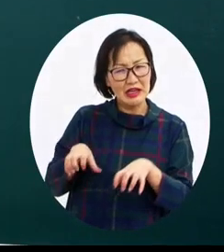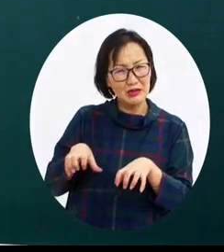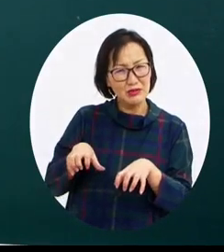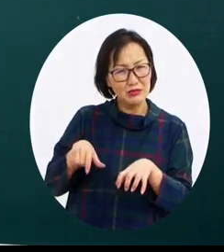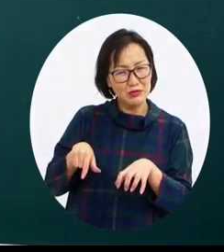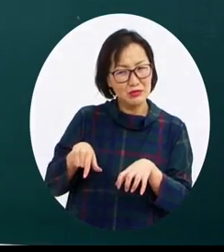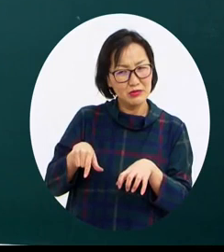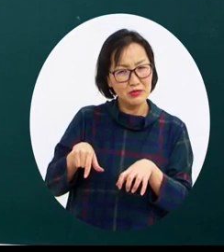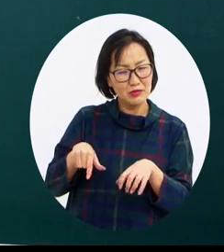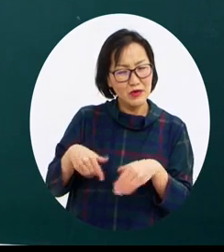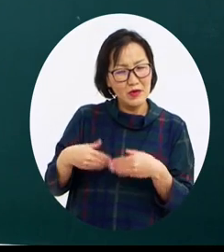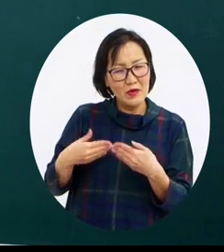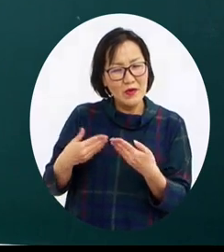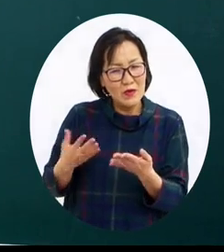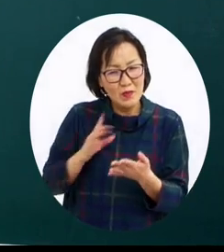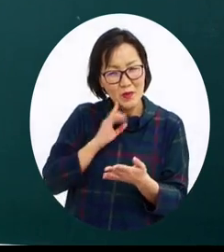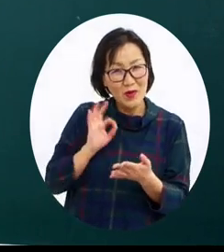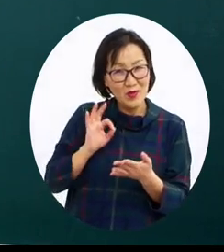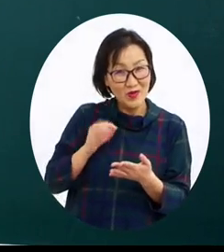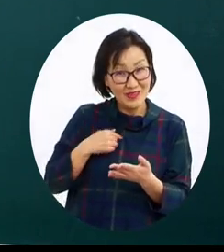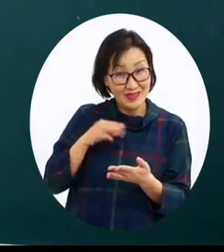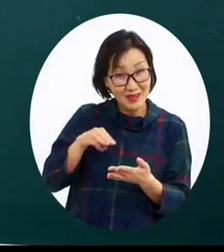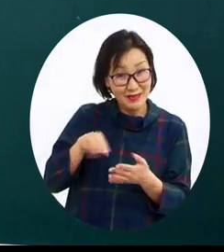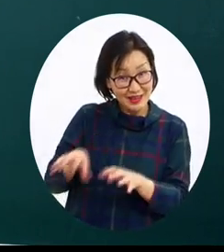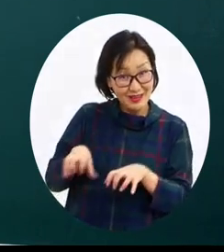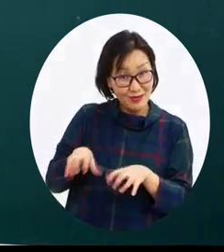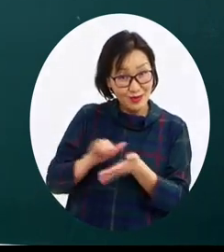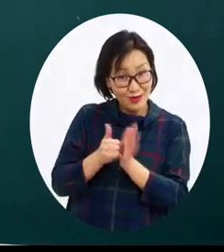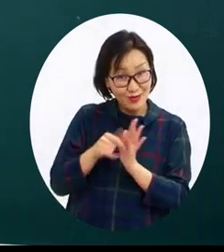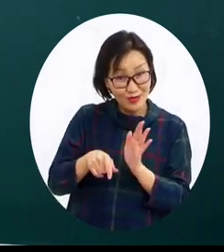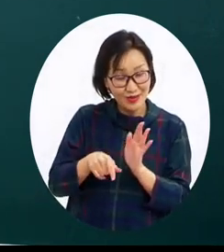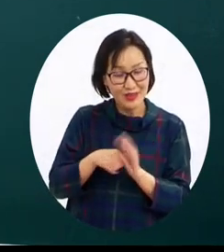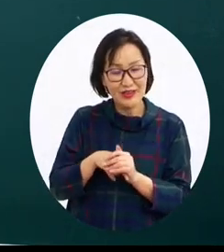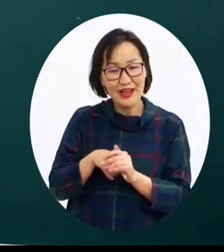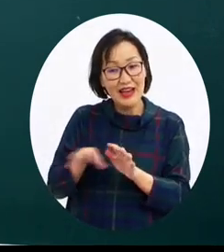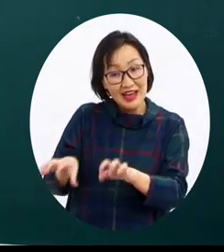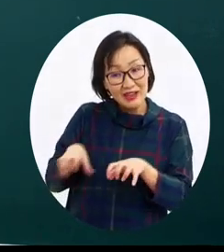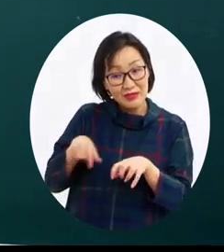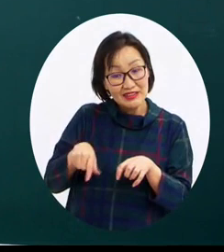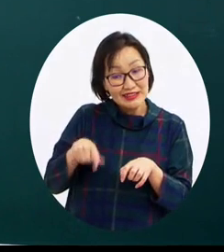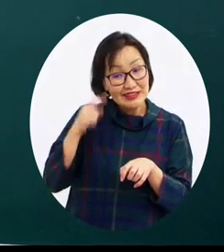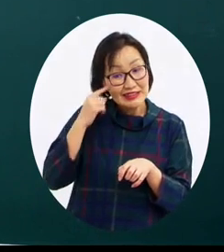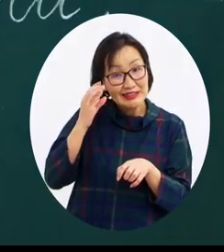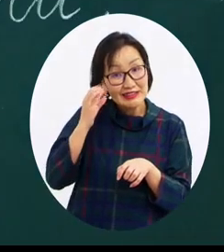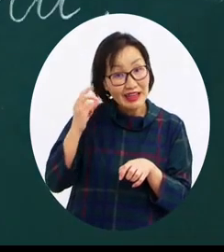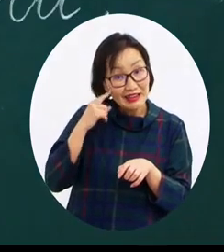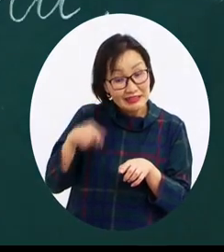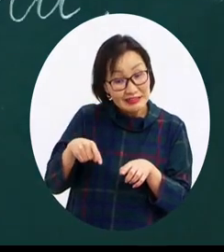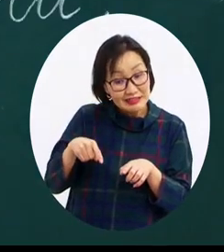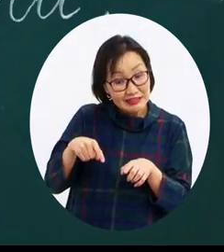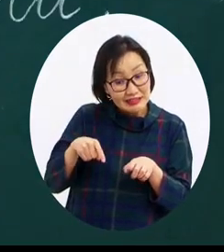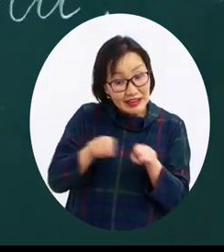харамлаад санаа өгмөөргүй санагдаад байгаа юм байна тий. За тэгвэл энэ харамлаад байгаа энэ санаатай